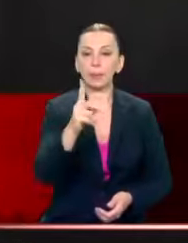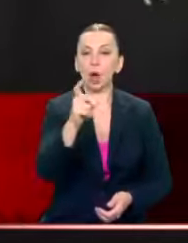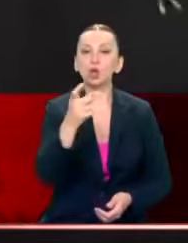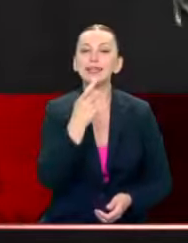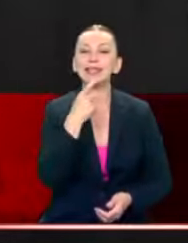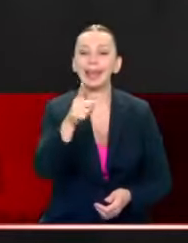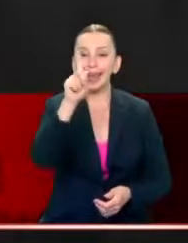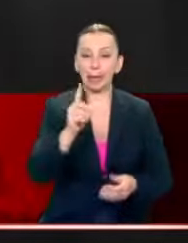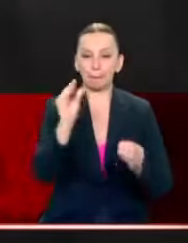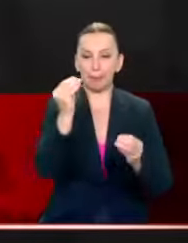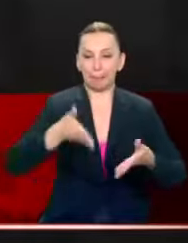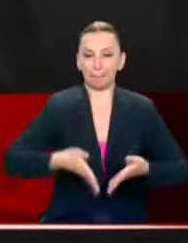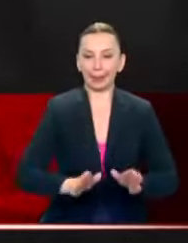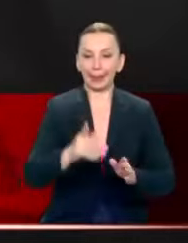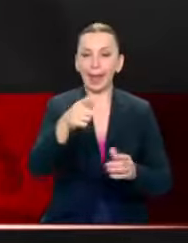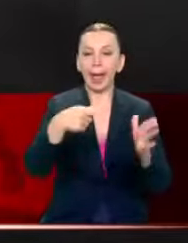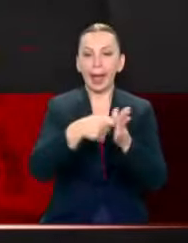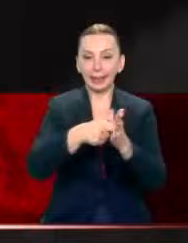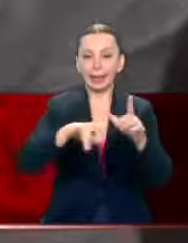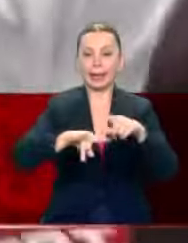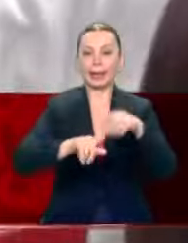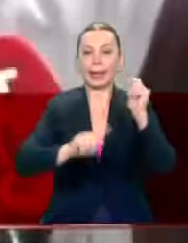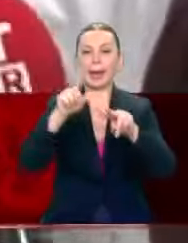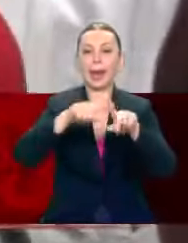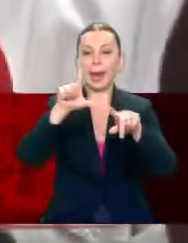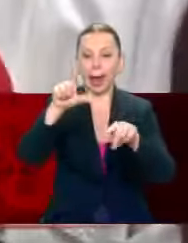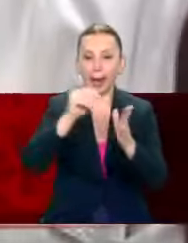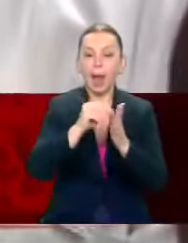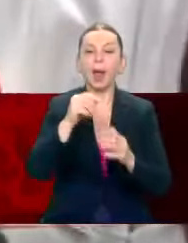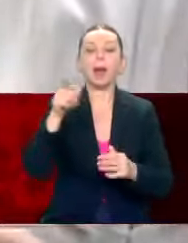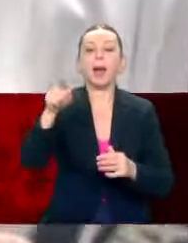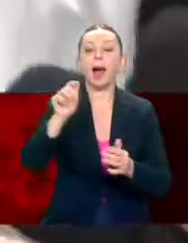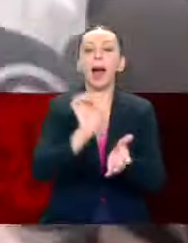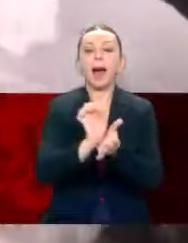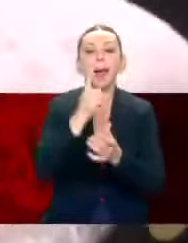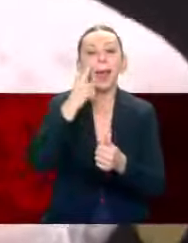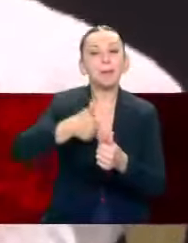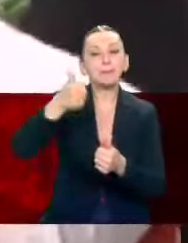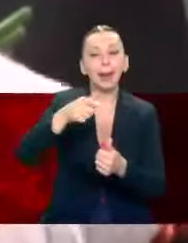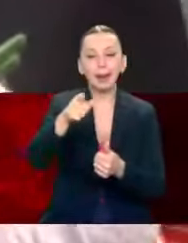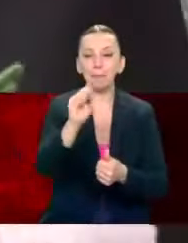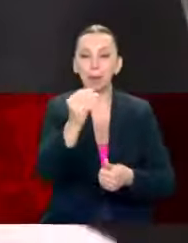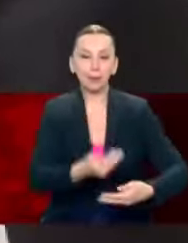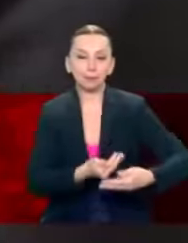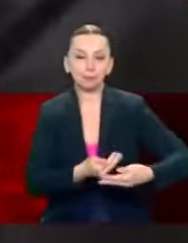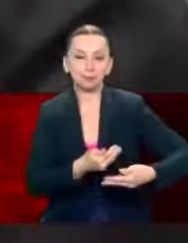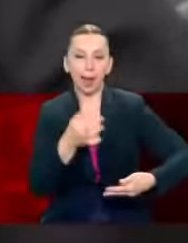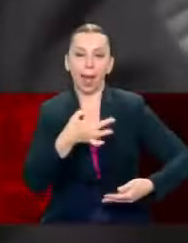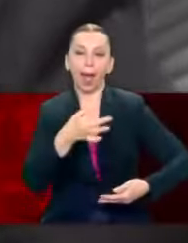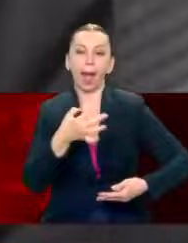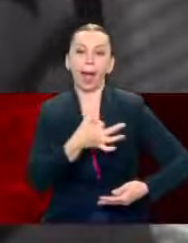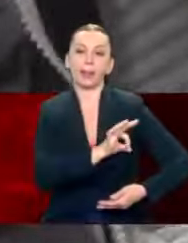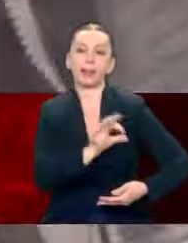...2019 yılının ilk bebeğiydi o. Adını Hilal Nur koymuşlardı. Dönemin Aile Bakanı Zehra Zümrüt Selçuk Hilal Nur'u kucağına almış, altın